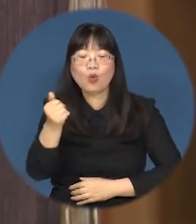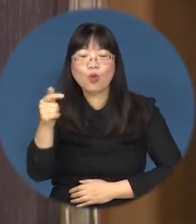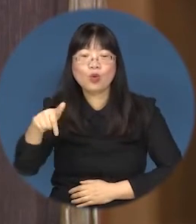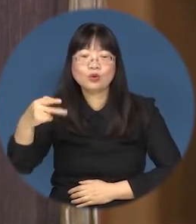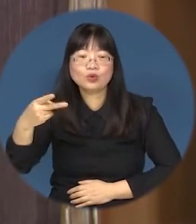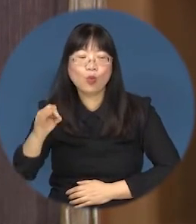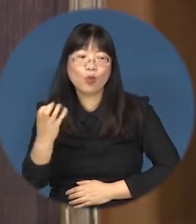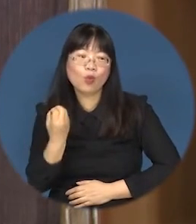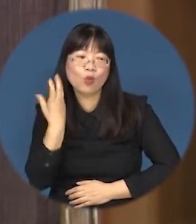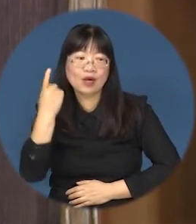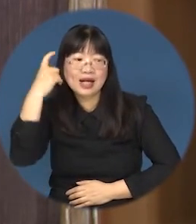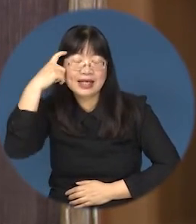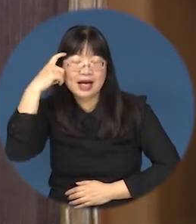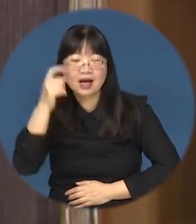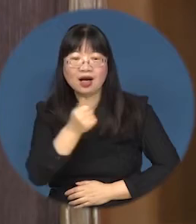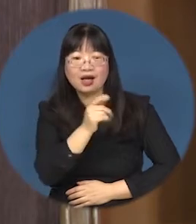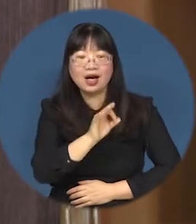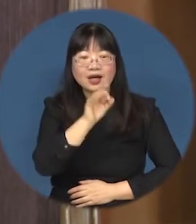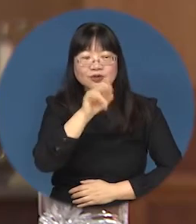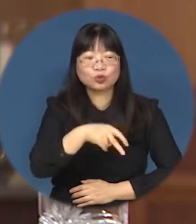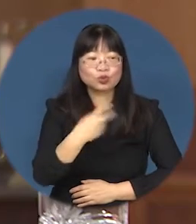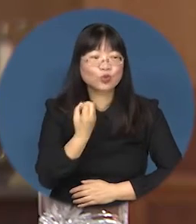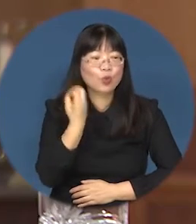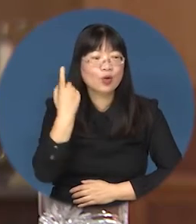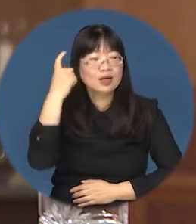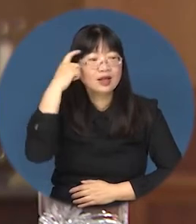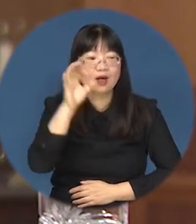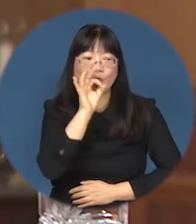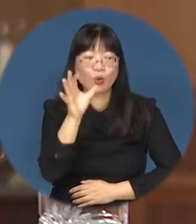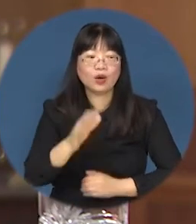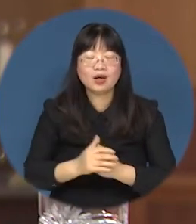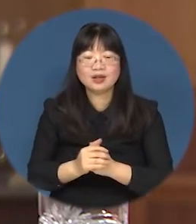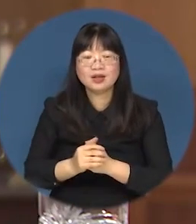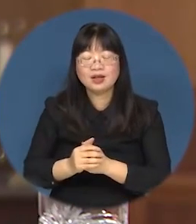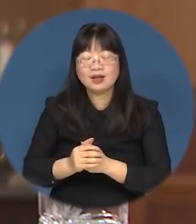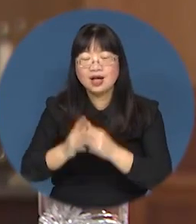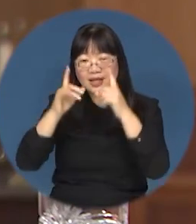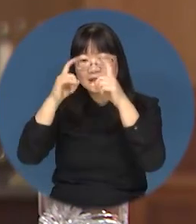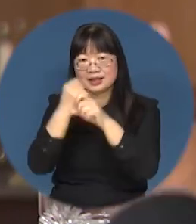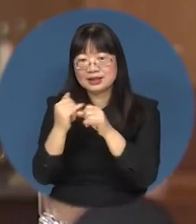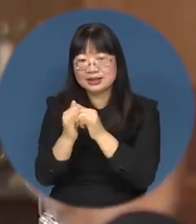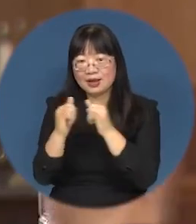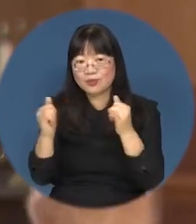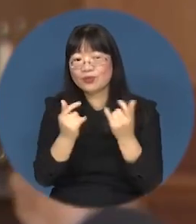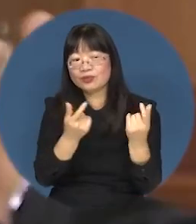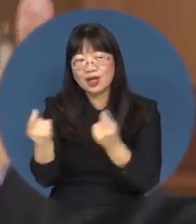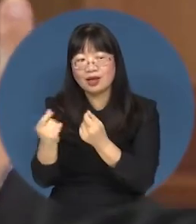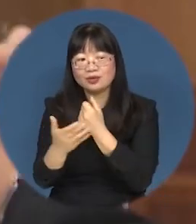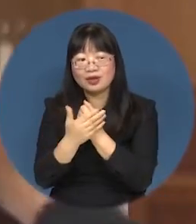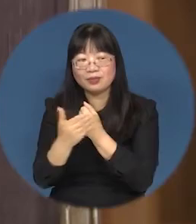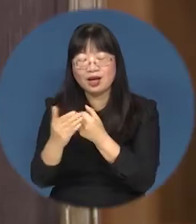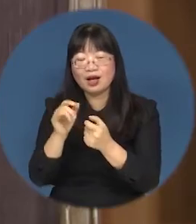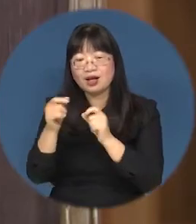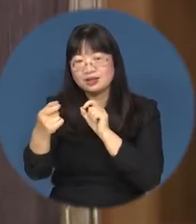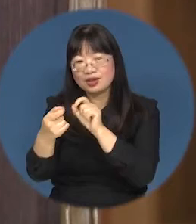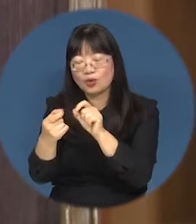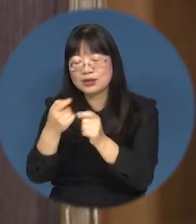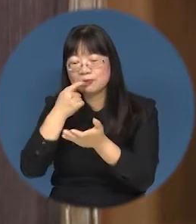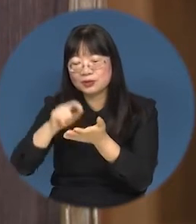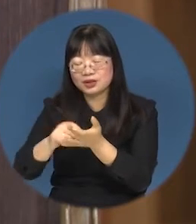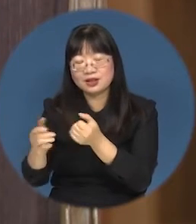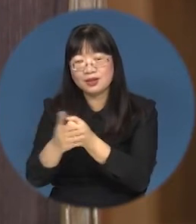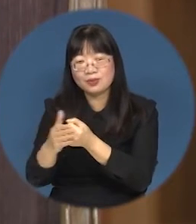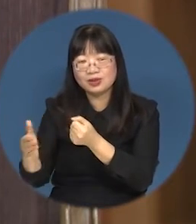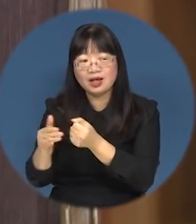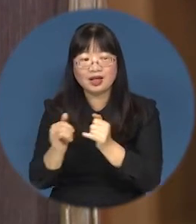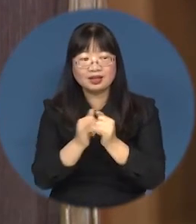생각합니다. 향유고래 생각 안 합니다. 그게 아마 작가들이 찍은 게 다 혹등고래가 예, 예. 거의 거겠죠. 왜 접근하기 용이하고